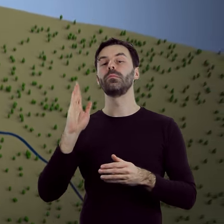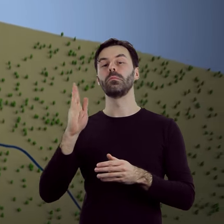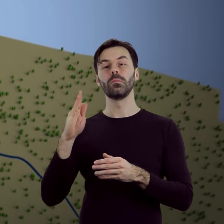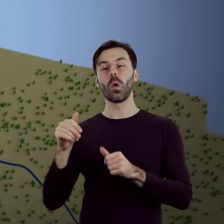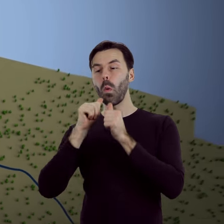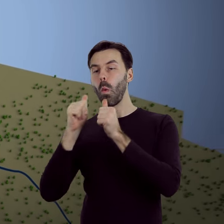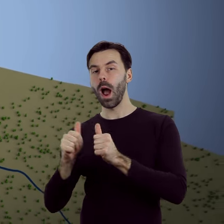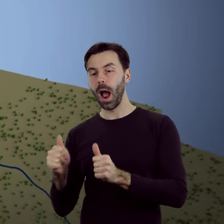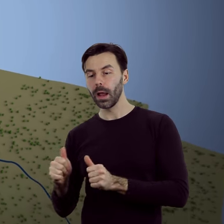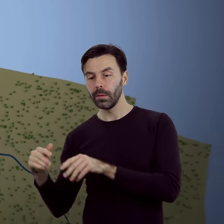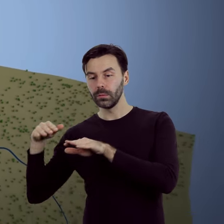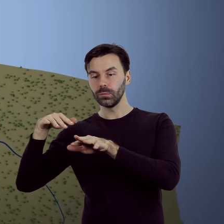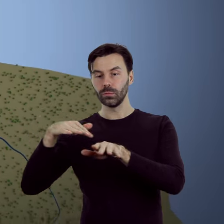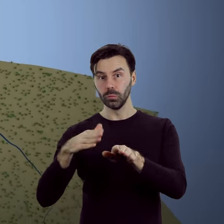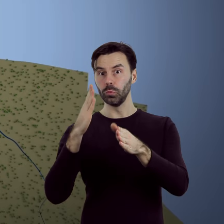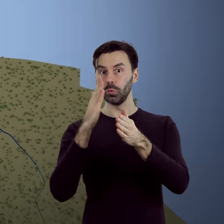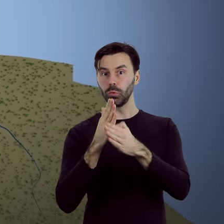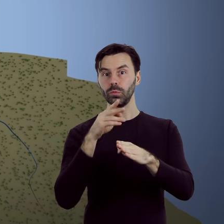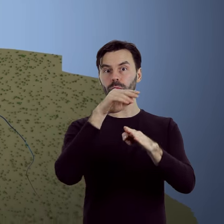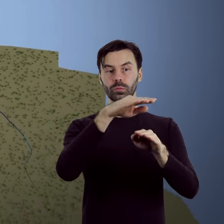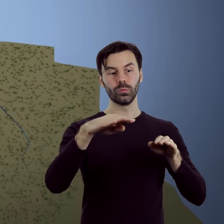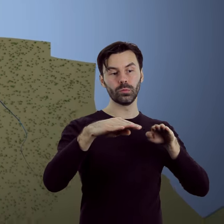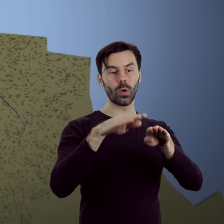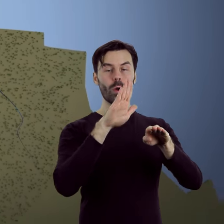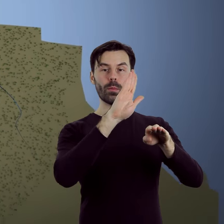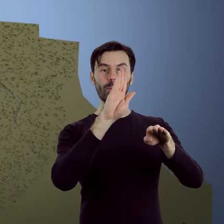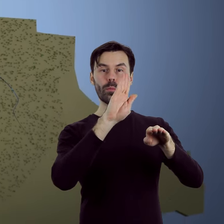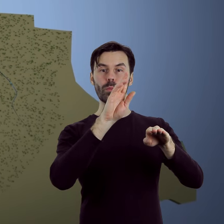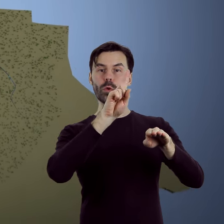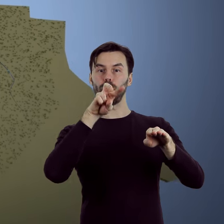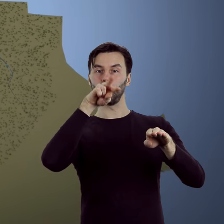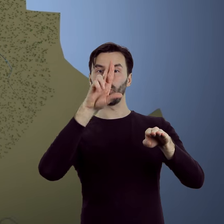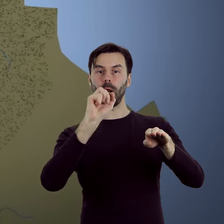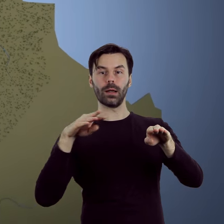Po opuszczeniu Łagiewnik, Łagiewniczanka uchodzi do Bzury.